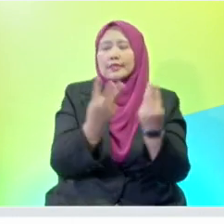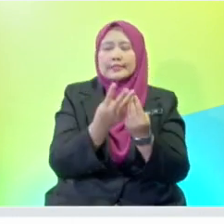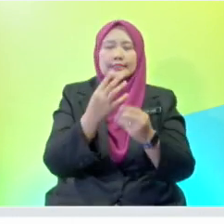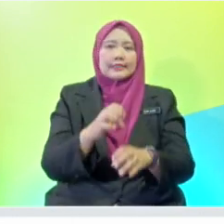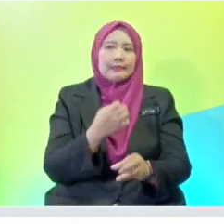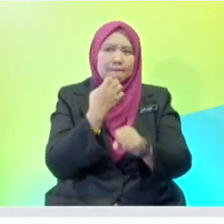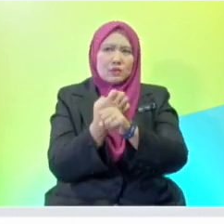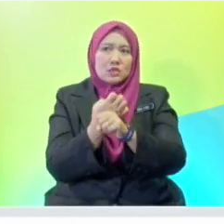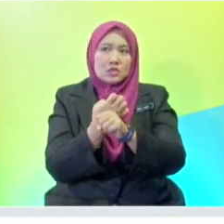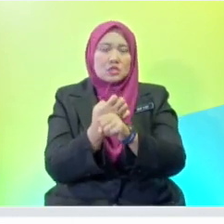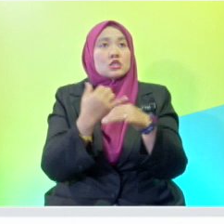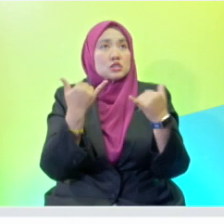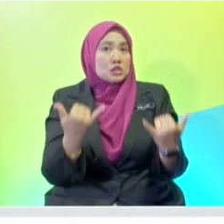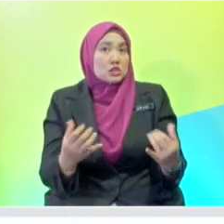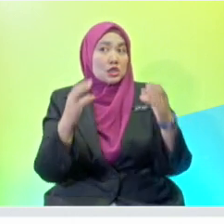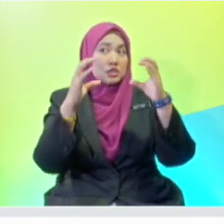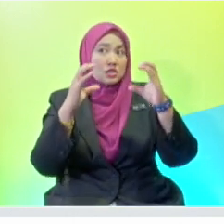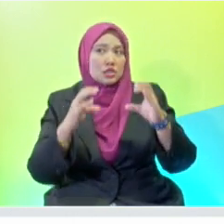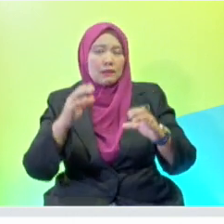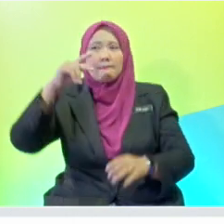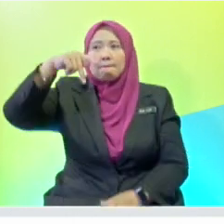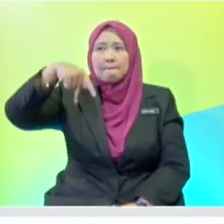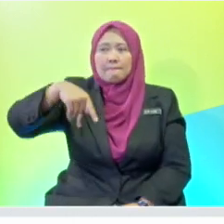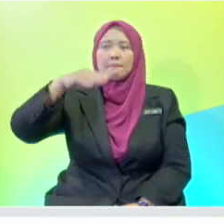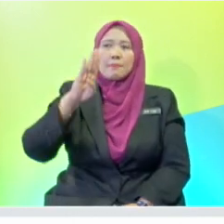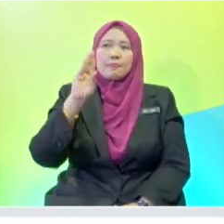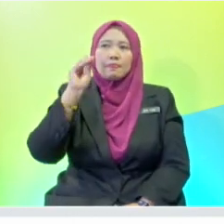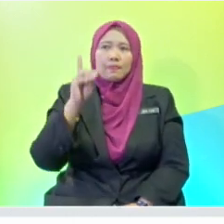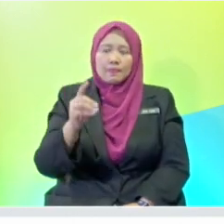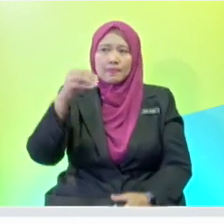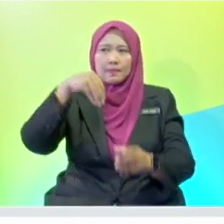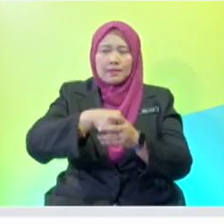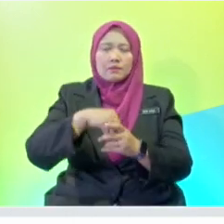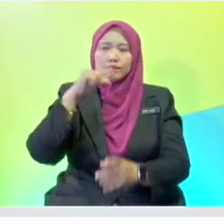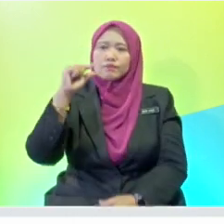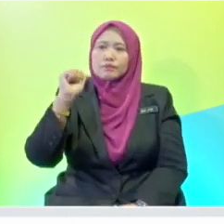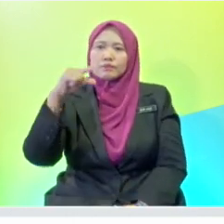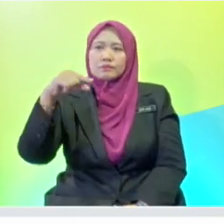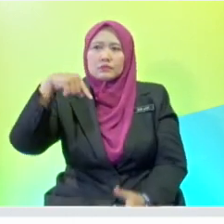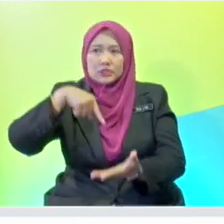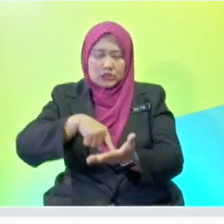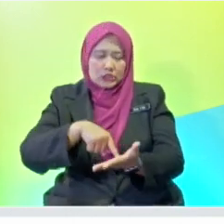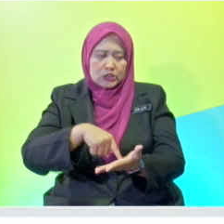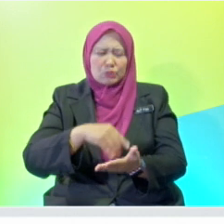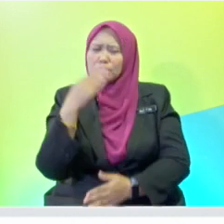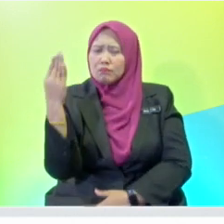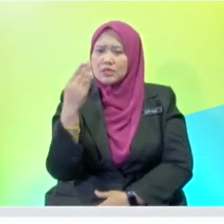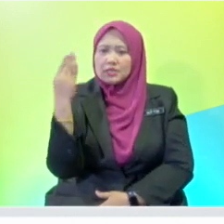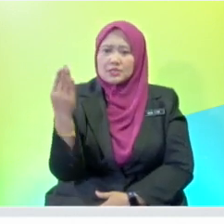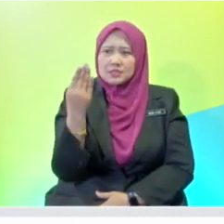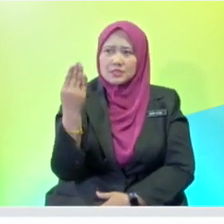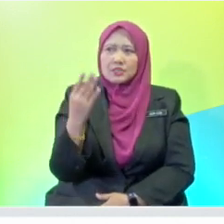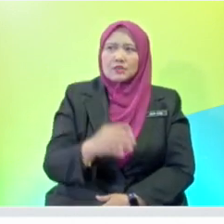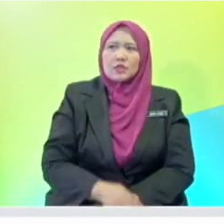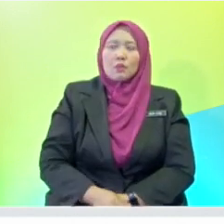ciri-ciri PB D dalam mata pelajaran ini sebenarnya ciri-ciri PBD yang dijalankan dalam mata pelajaran ini